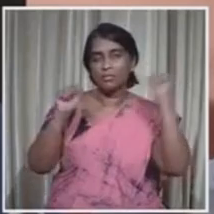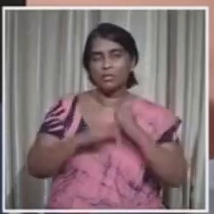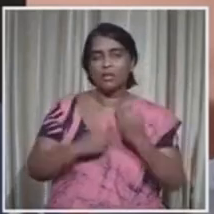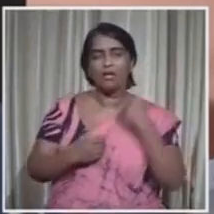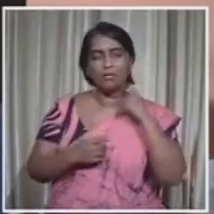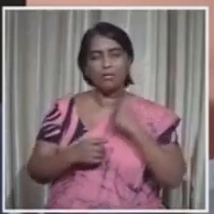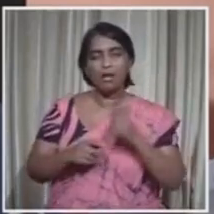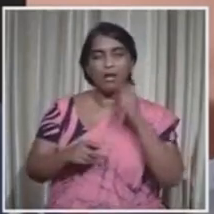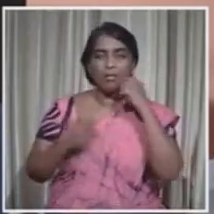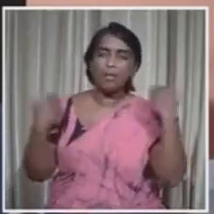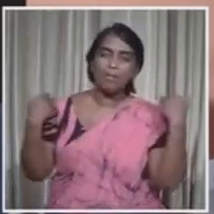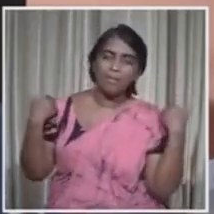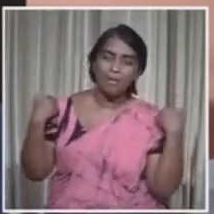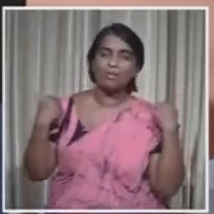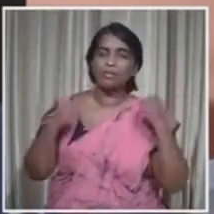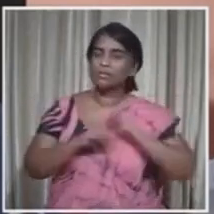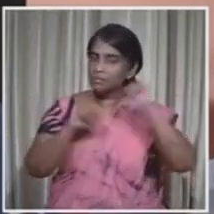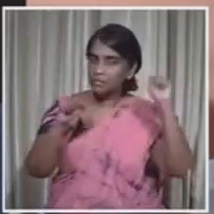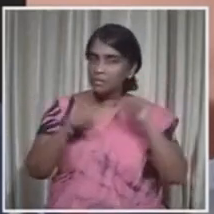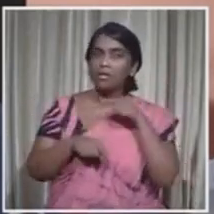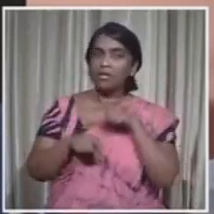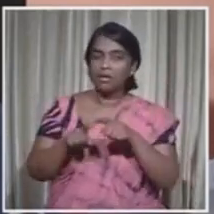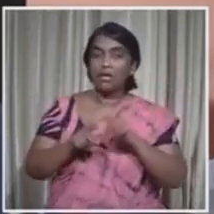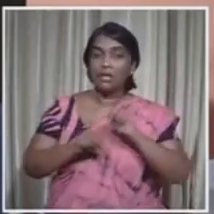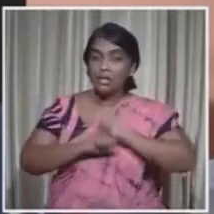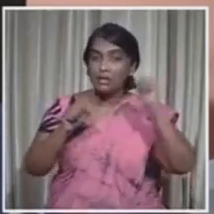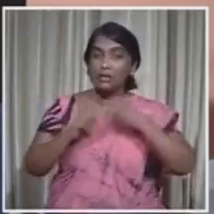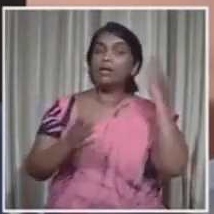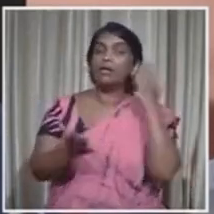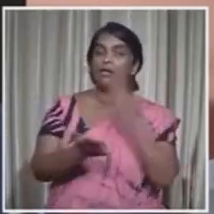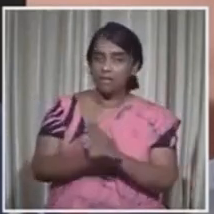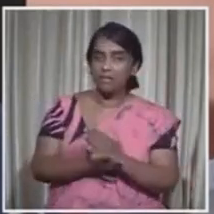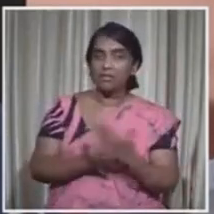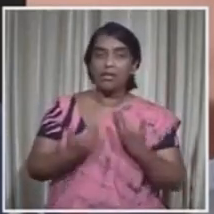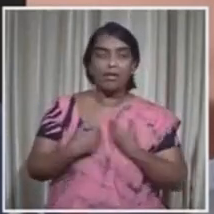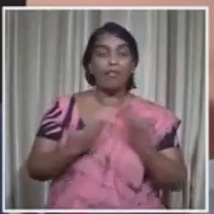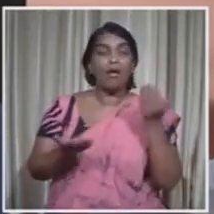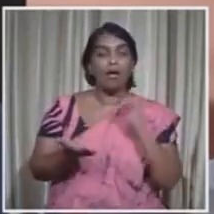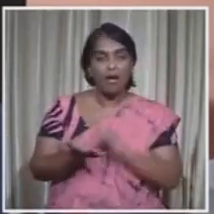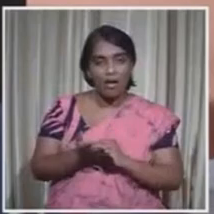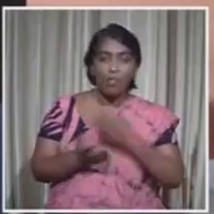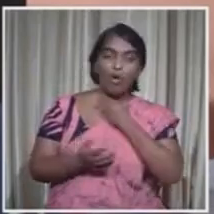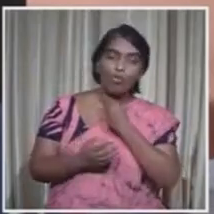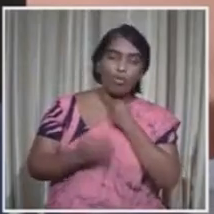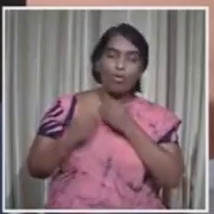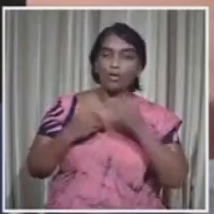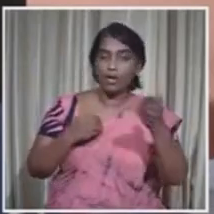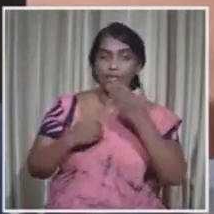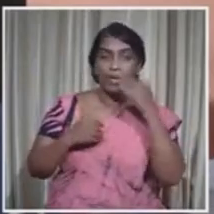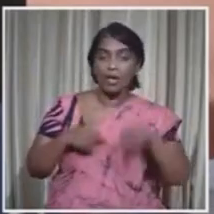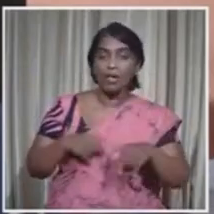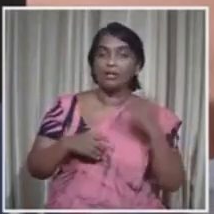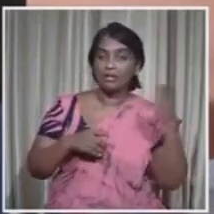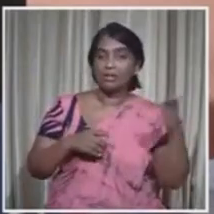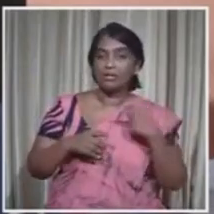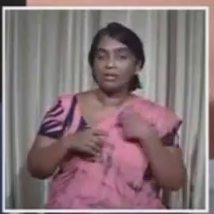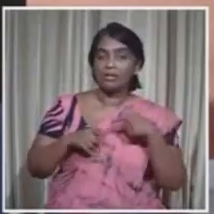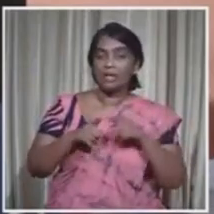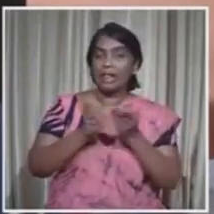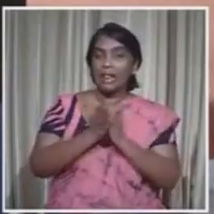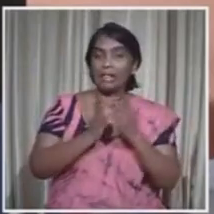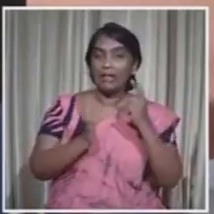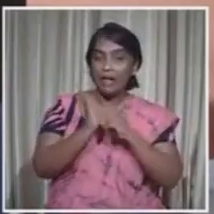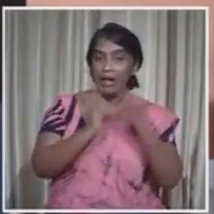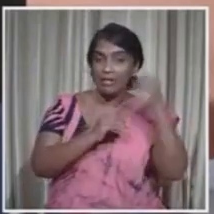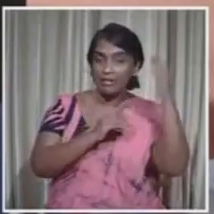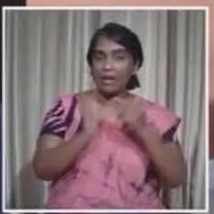මිනිස්සු මහන්සි වෙයි උද්ඝෝෂණ කරන්න. එතකොට මේ උද්ඝෝෂණ ටික නවති. අපිට මේක ආපහු මේ බොරු ටිකක් කියාගෙන යන්න බෑ. මොකද අද ඉන්ඩියන් ක්‍රෙඩිට් ලයින් එක ආපහු ගමන් අප්‍රේල් මාසේ, මැයි